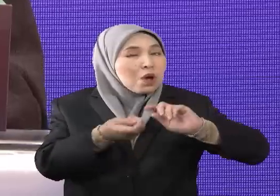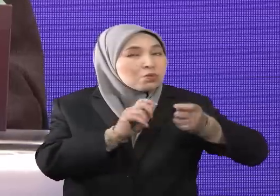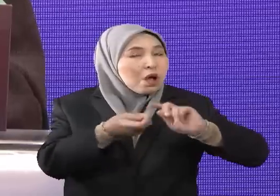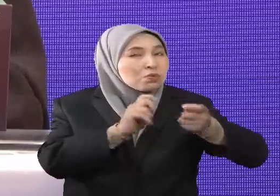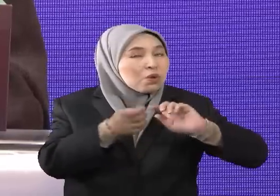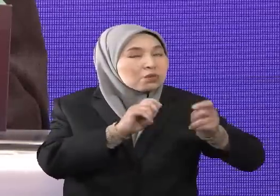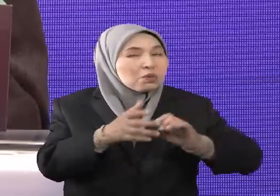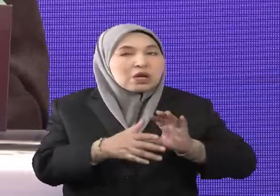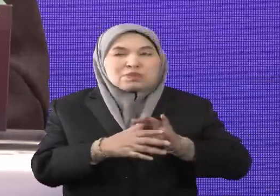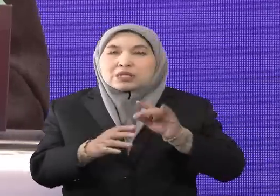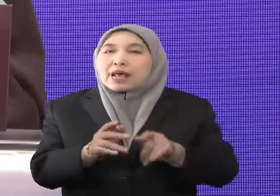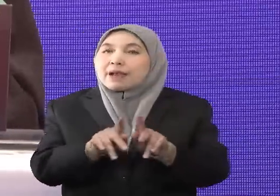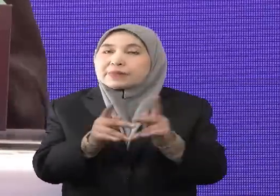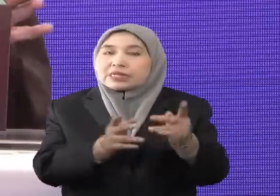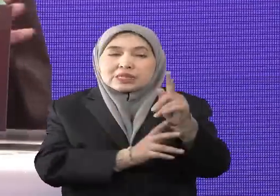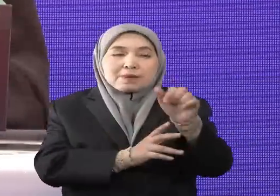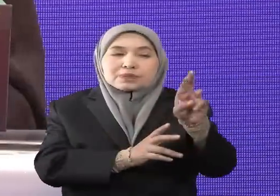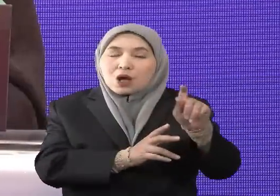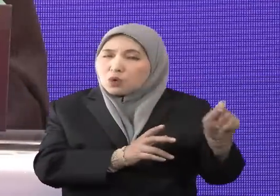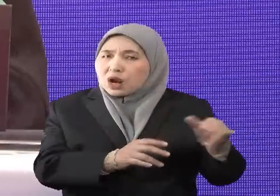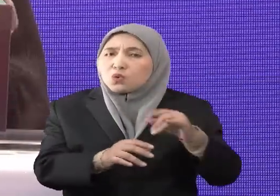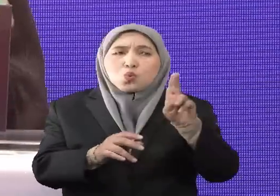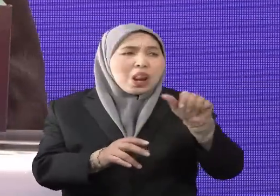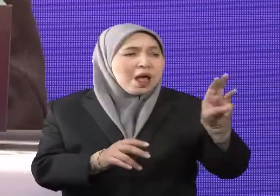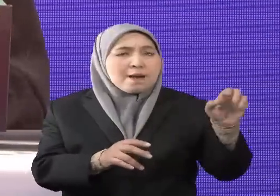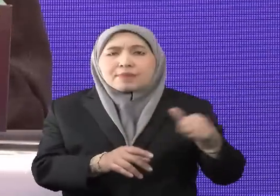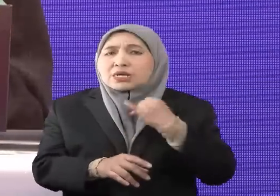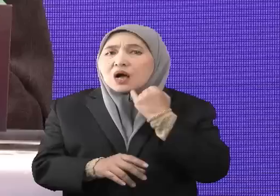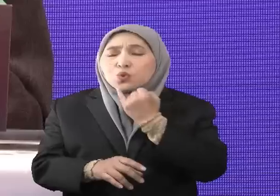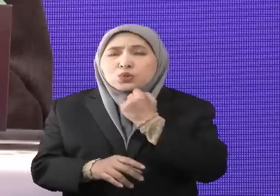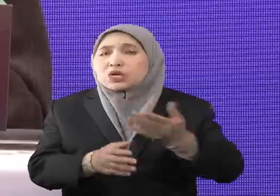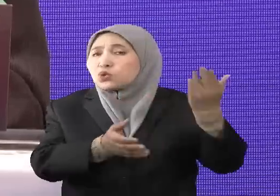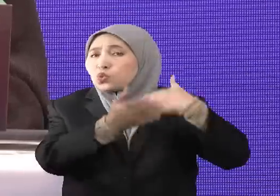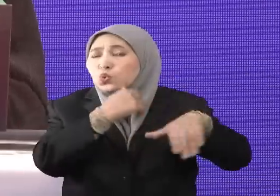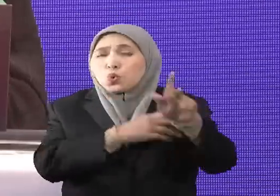ini dalam Kitab Taurat para ulama Yahudi Pada masa itu contohnya